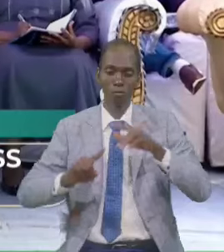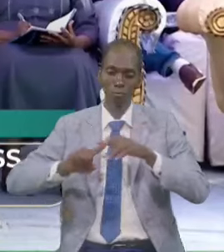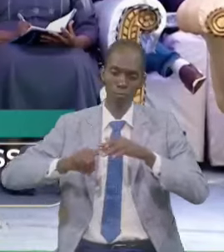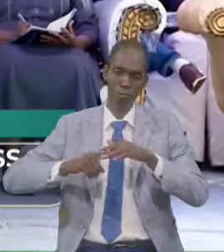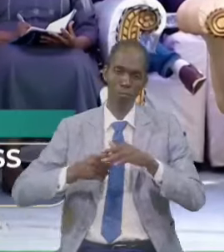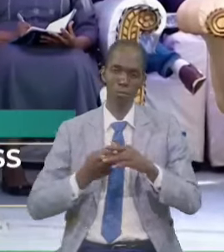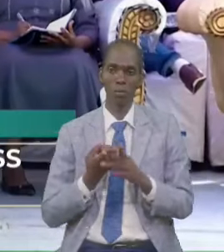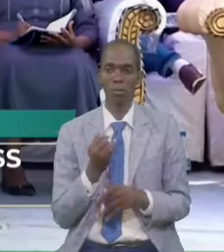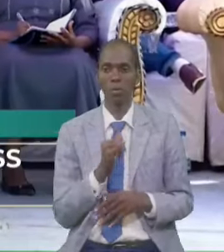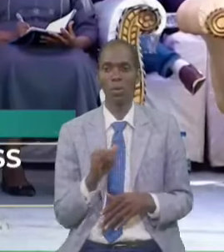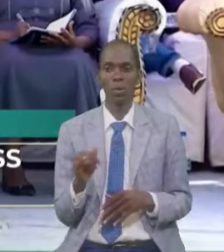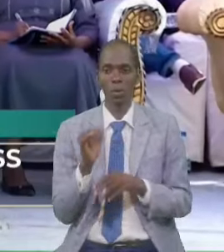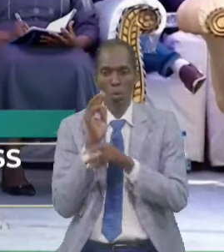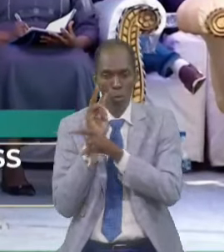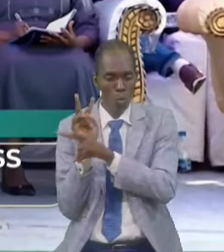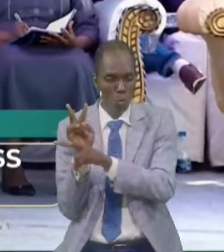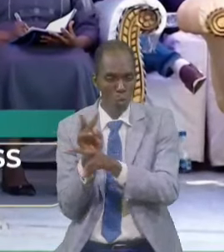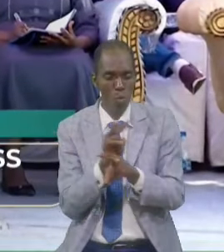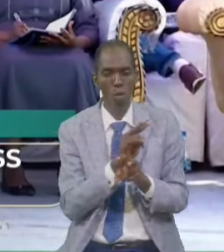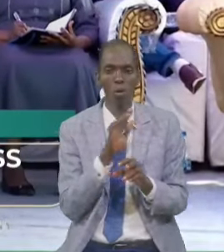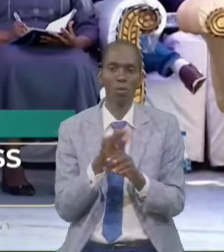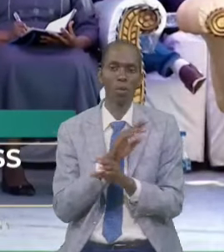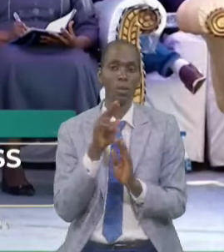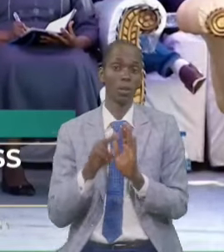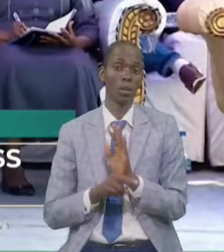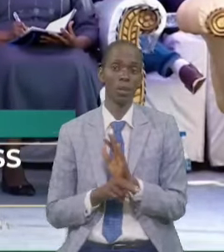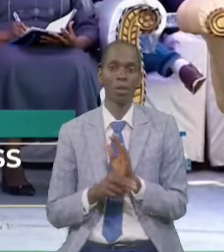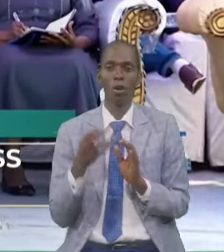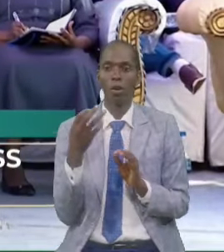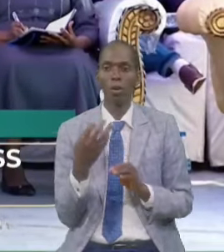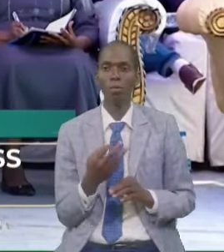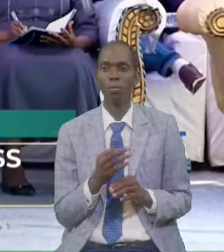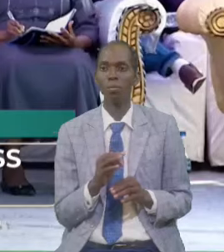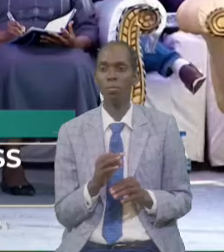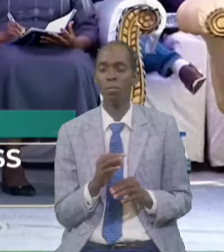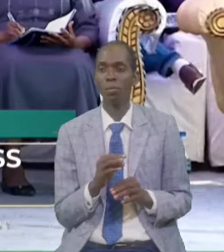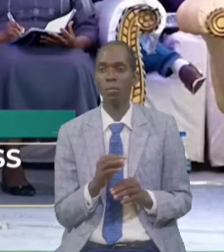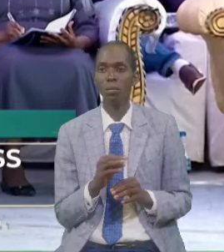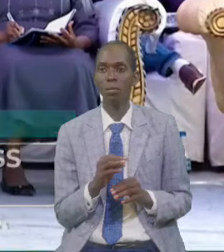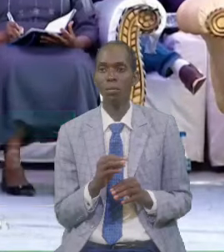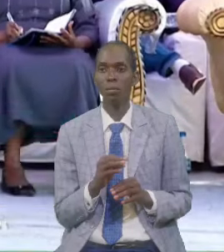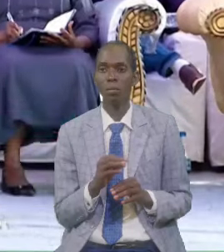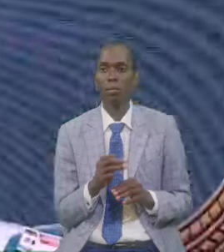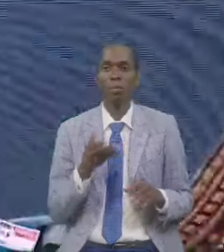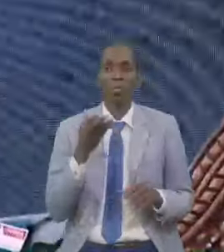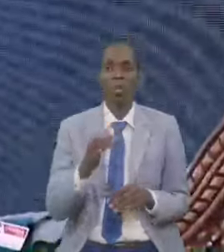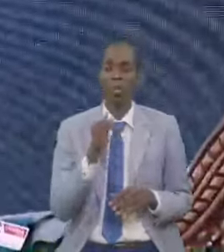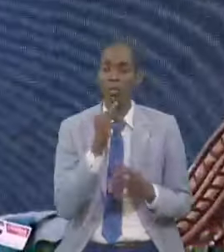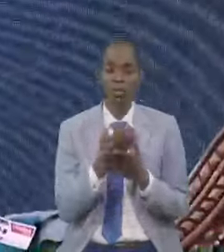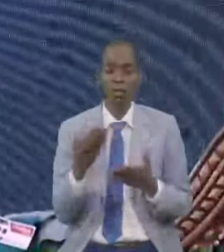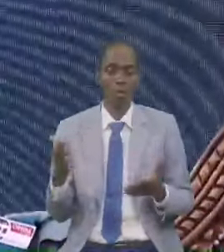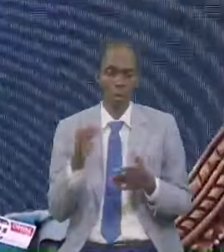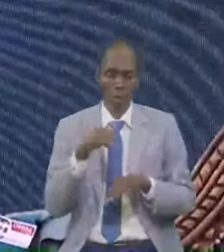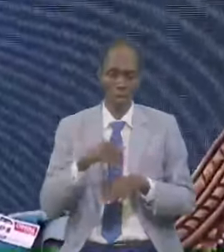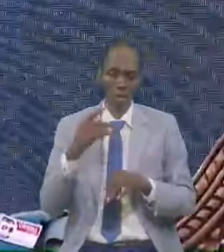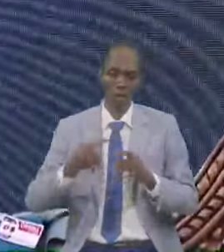మొదటిది సిద్ధాంతపరమైన పునాది స్థాయి నుంచి ఉండే మెళకువ. There's something fundamental. ఇది చాలా